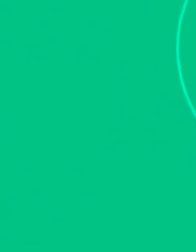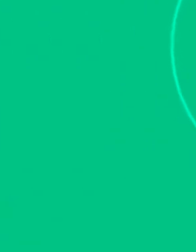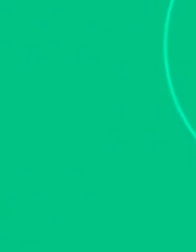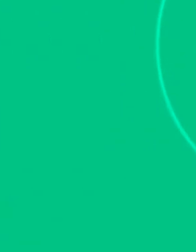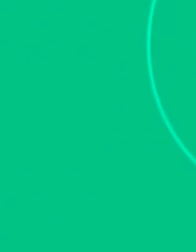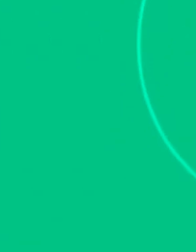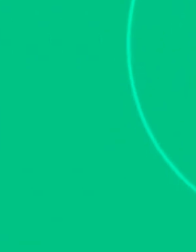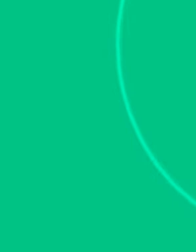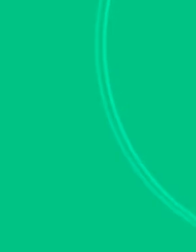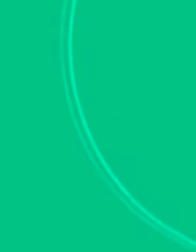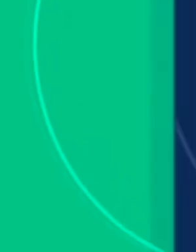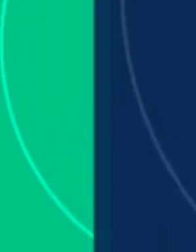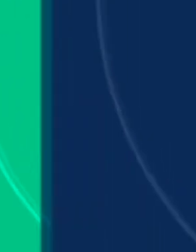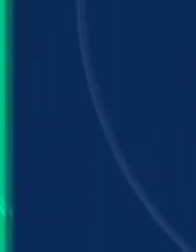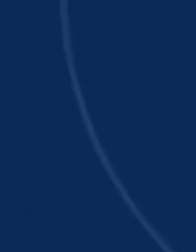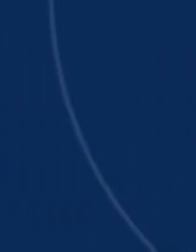Музика